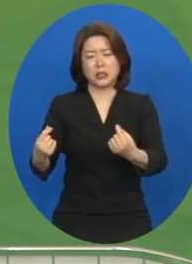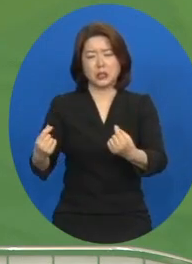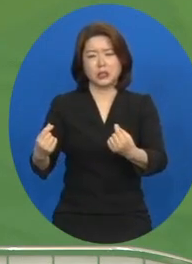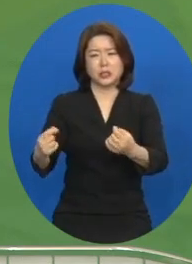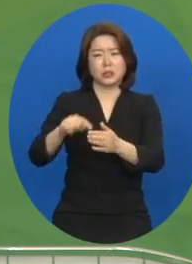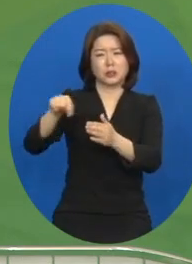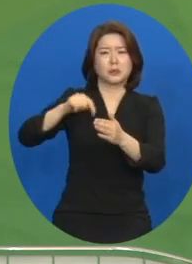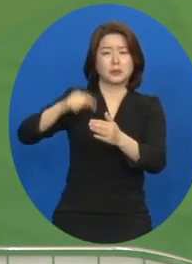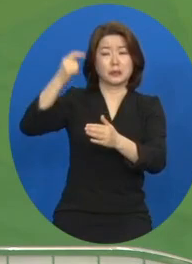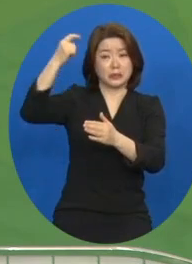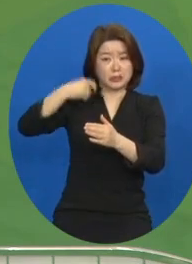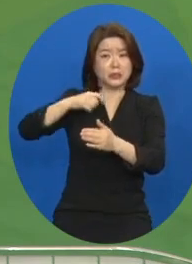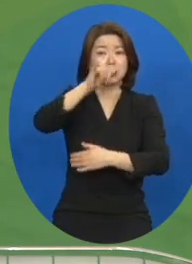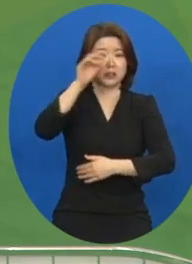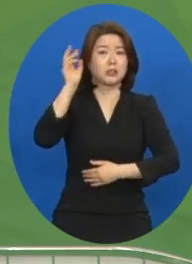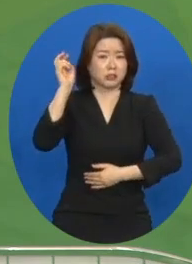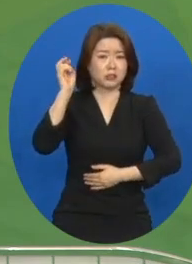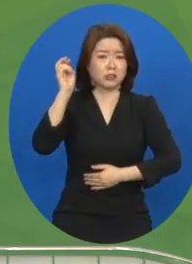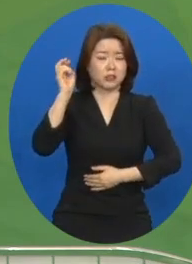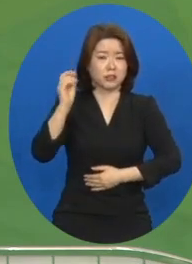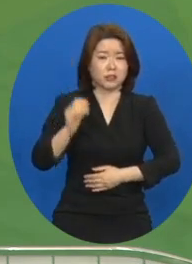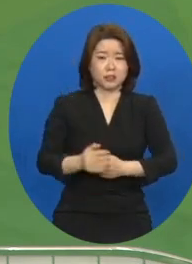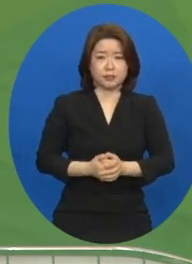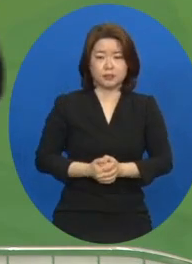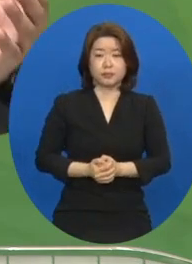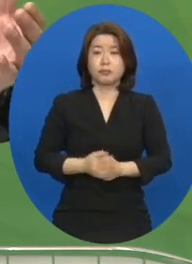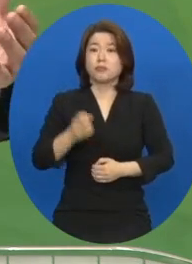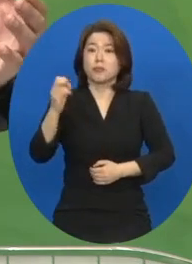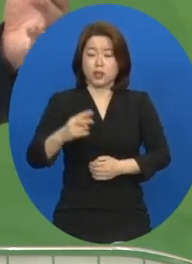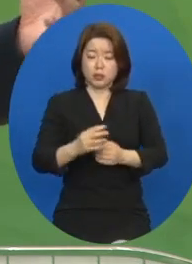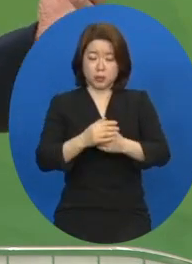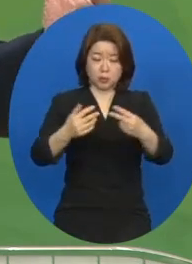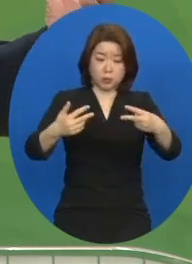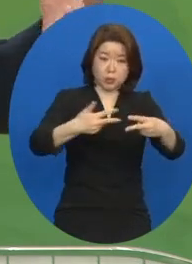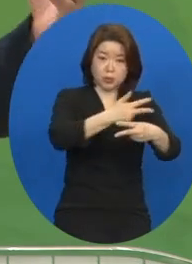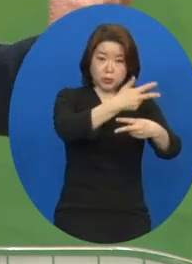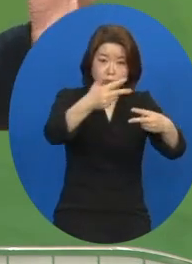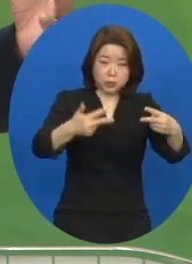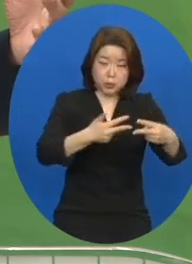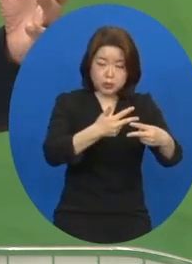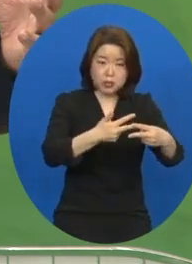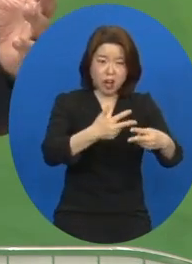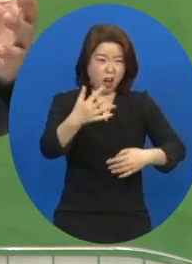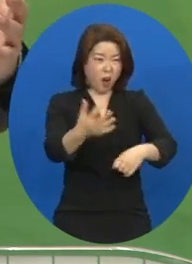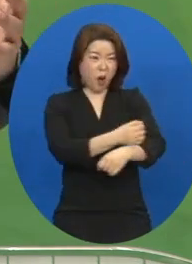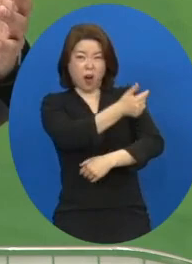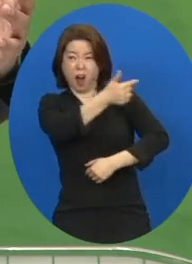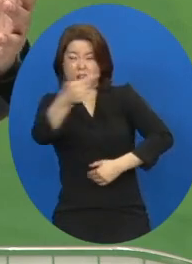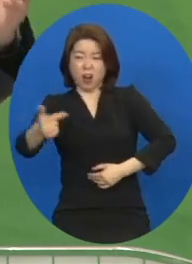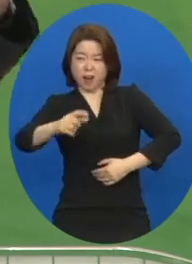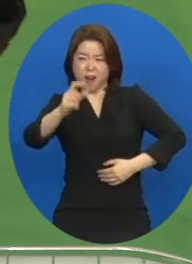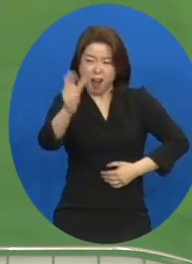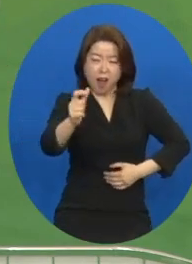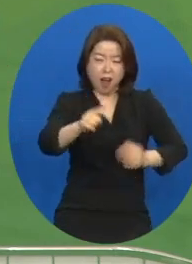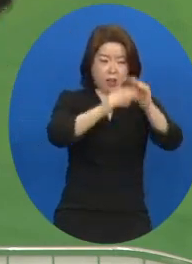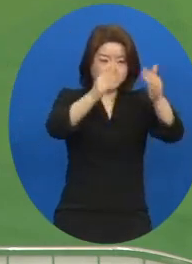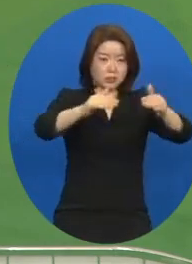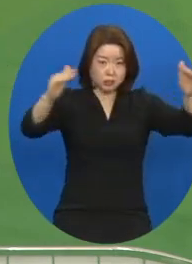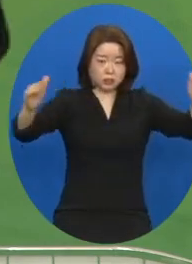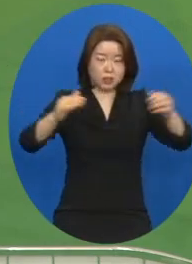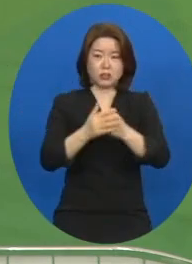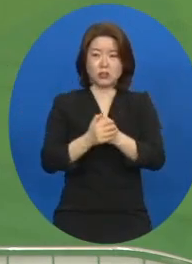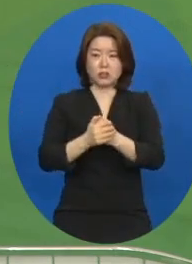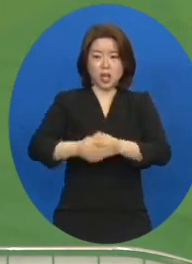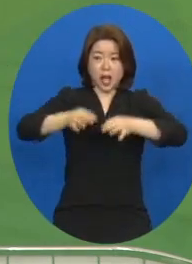속에 느껴짐이 있었을 거예요. 그리고 여리고성이 그 엄청난 그 성이 소리 한번